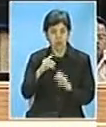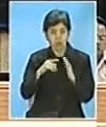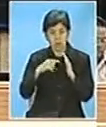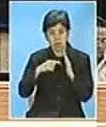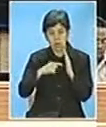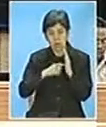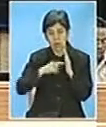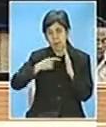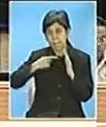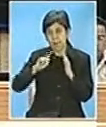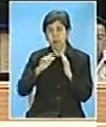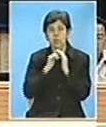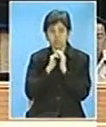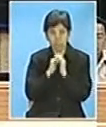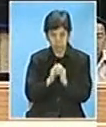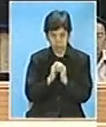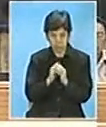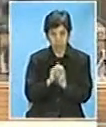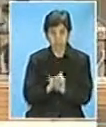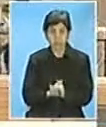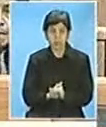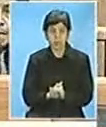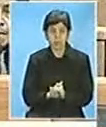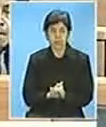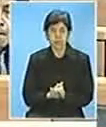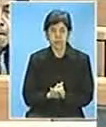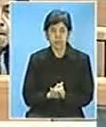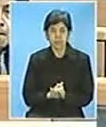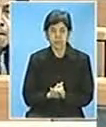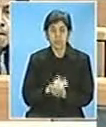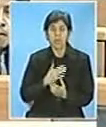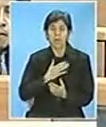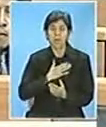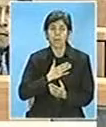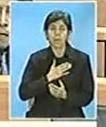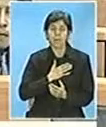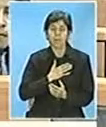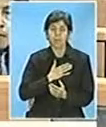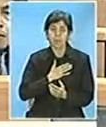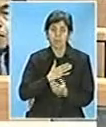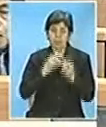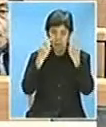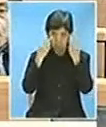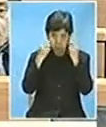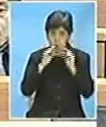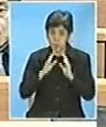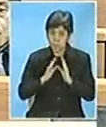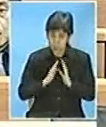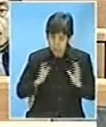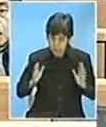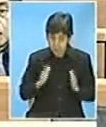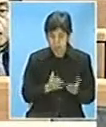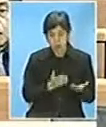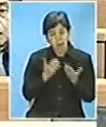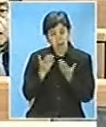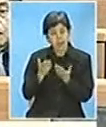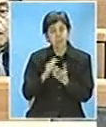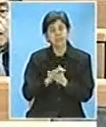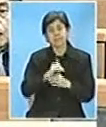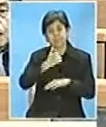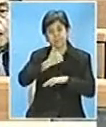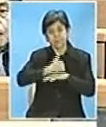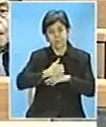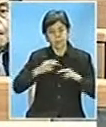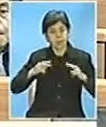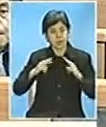ดปราจีนบุรีท่านประธานครับวันนี้ต้องขอขอบคุณท่านนายกรัฐมนตรีนะครับที่ได้มอบหมายให้ท่านรัฐมนตรีว่า